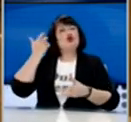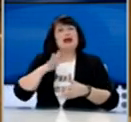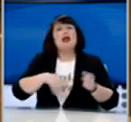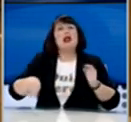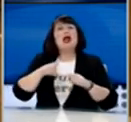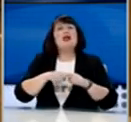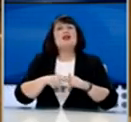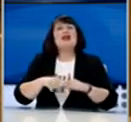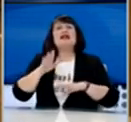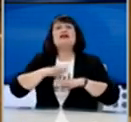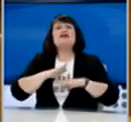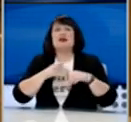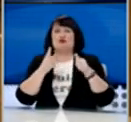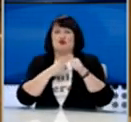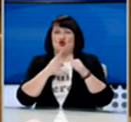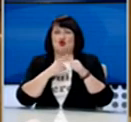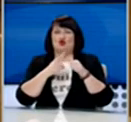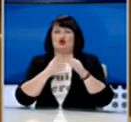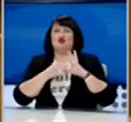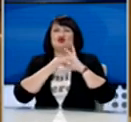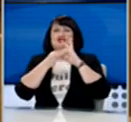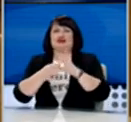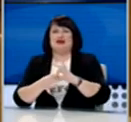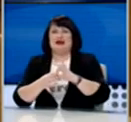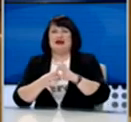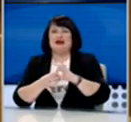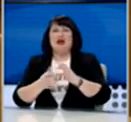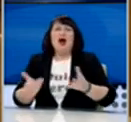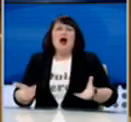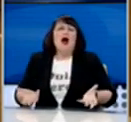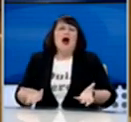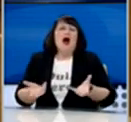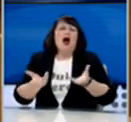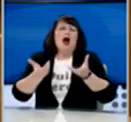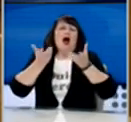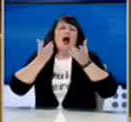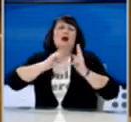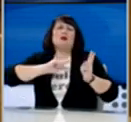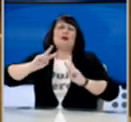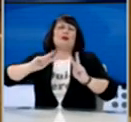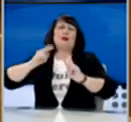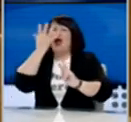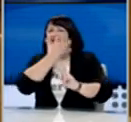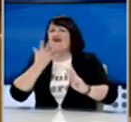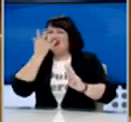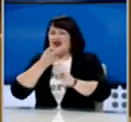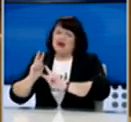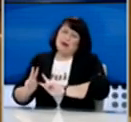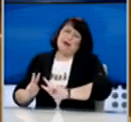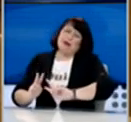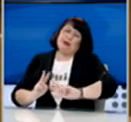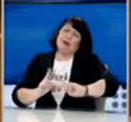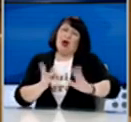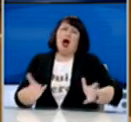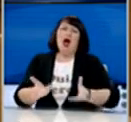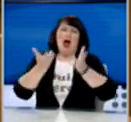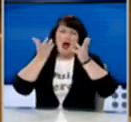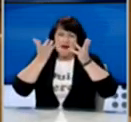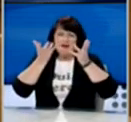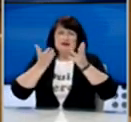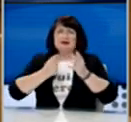ελλάδα πρώτο αίτιο ήταν συνεχίσει μετακίνηση θερμού αέρα από τη βόρεια αφρική δεύτερο αίτιο ο ασθενής